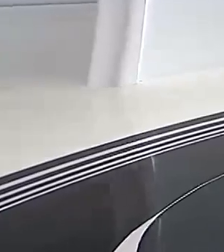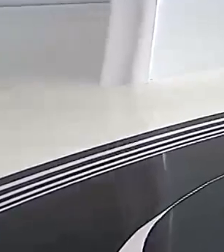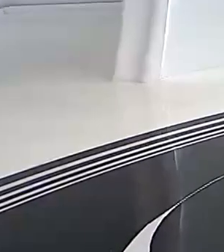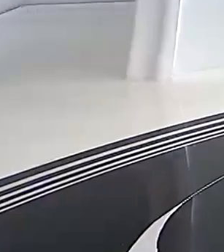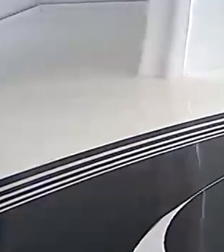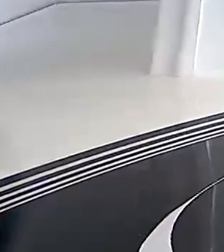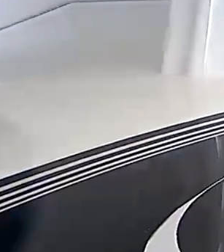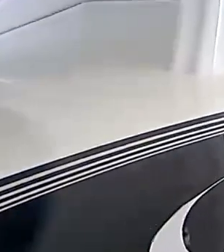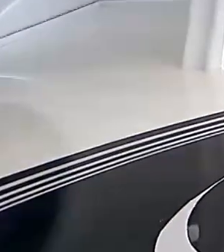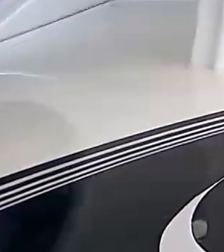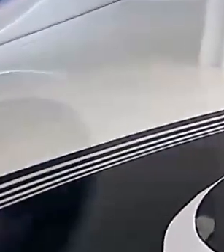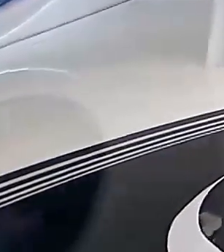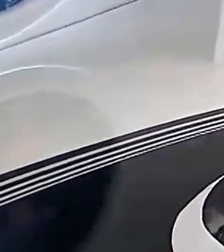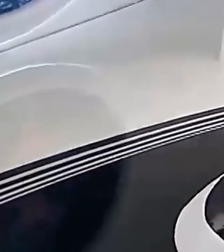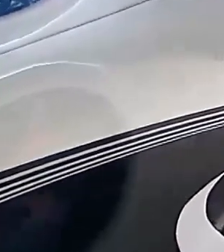معنا